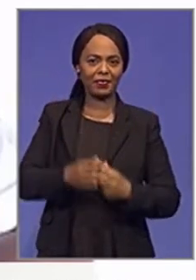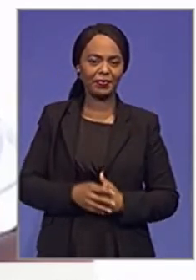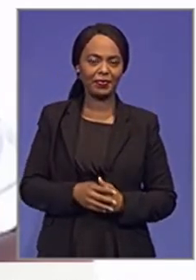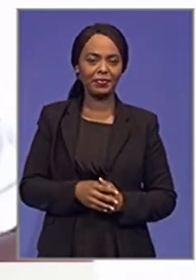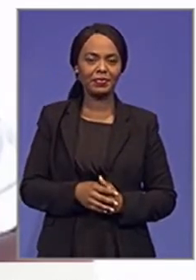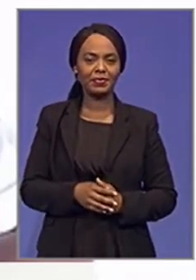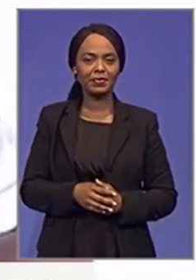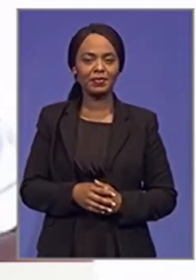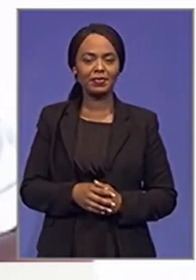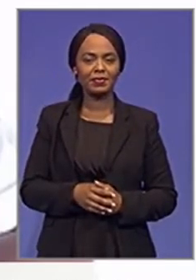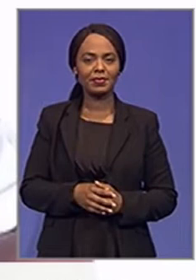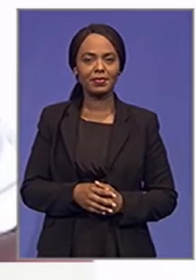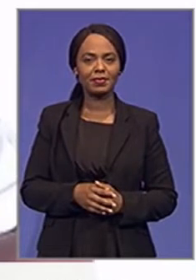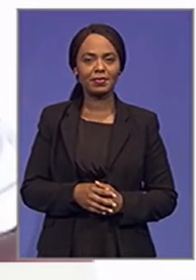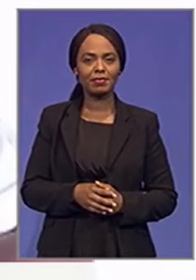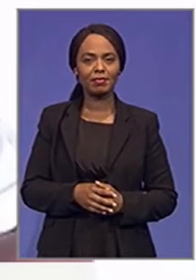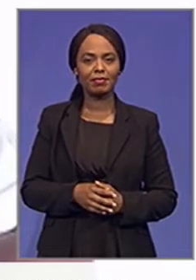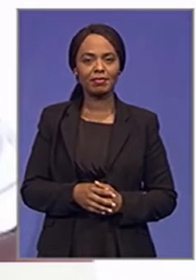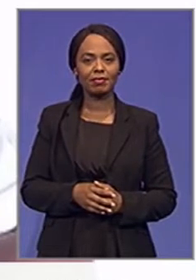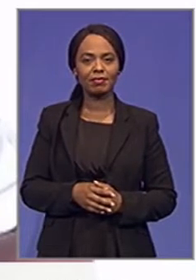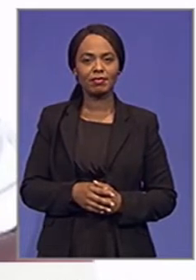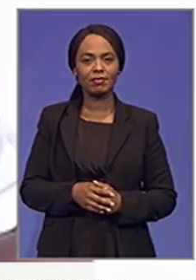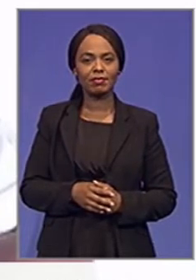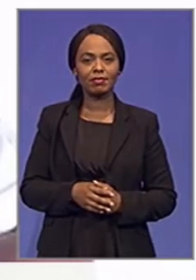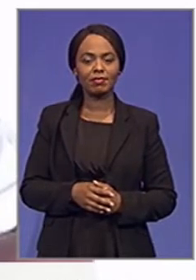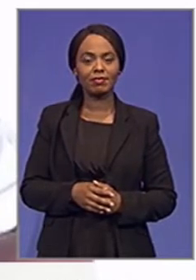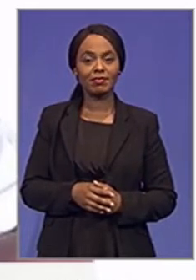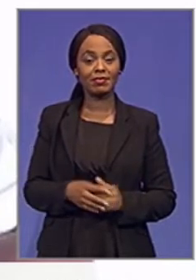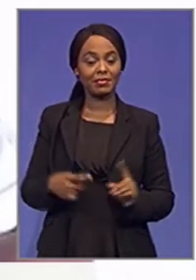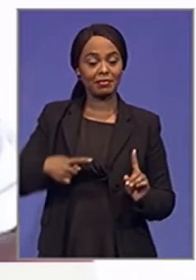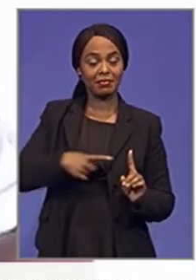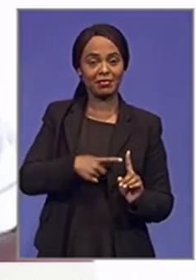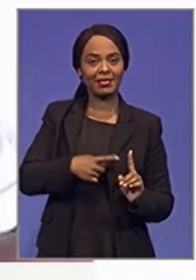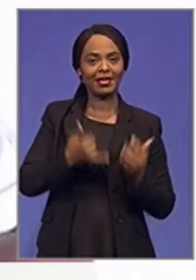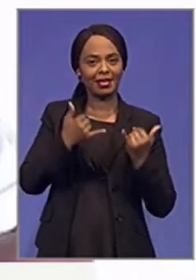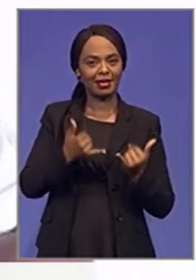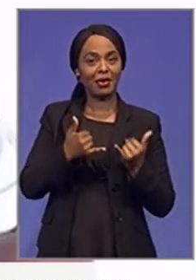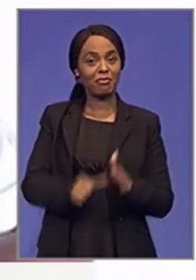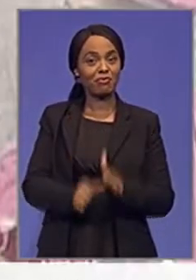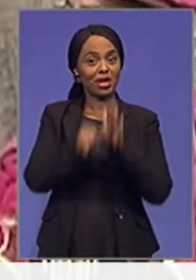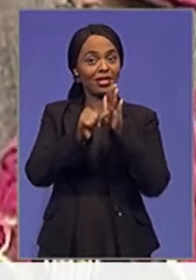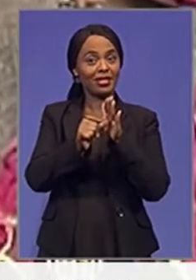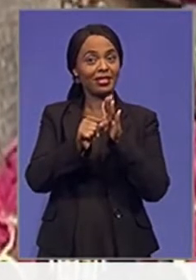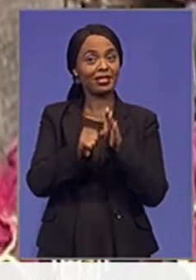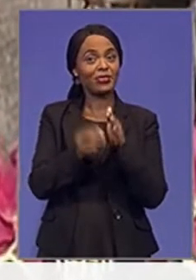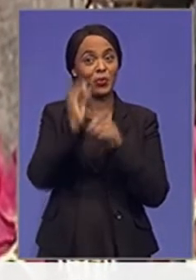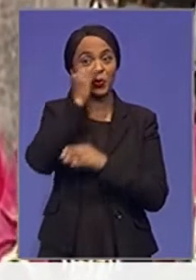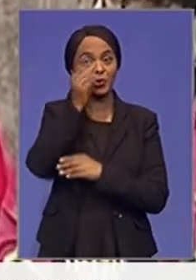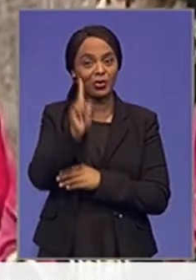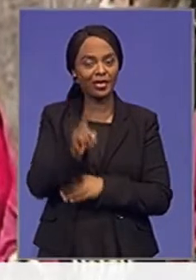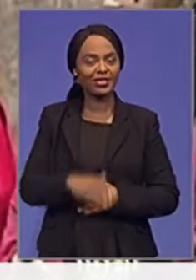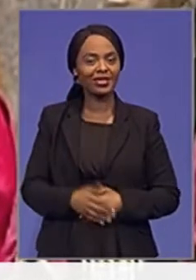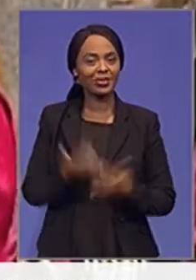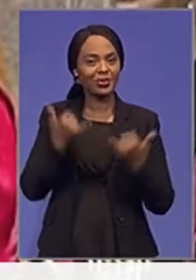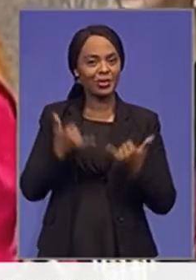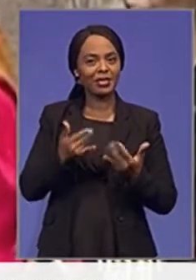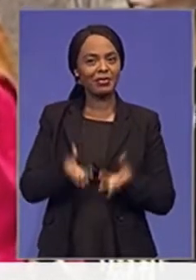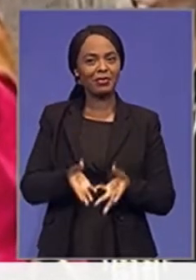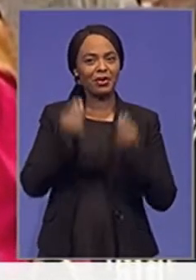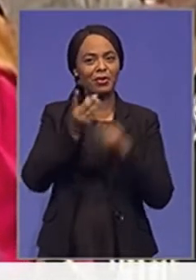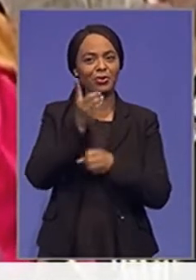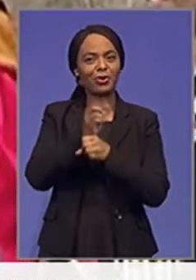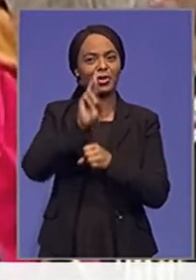le ke le ndala la megolokwane motheletši o kopana le lona mokibelo bjale tabagološe moloko mašamaite o rwešitšwe